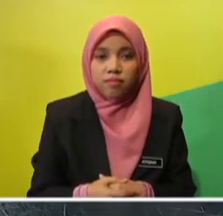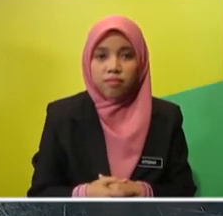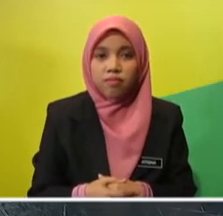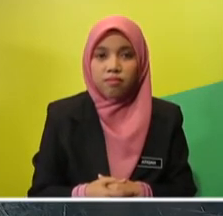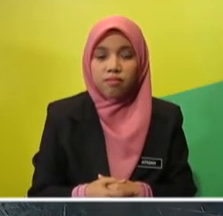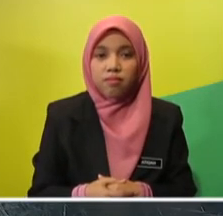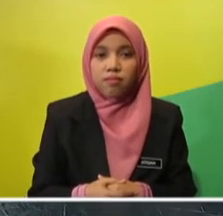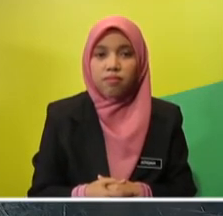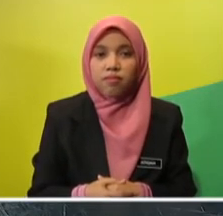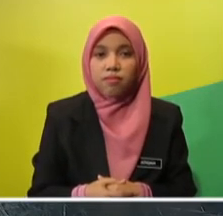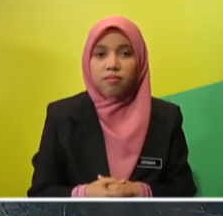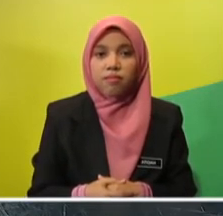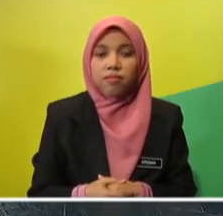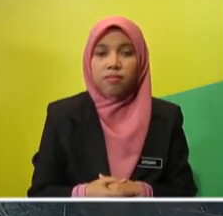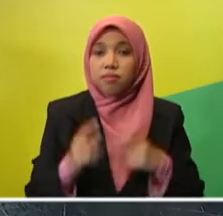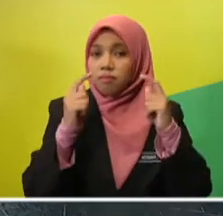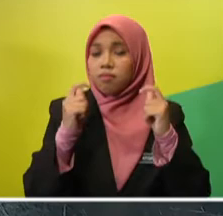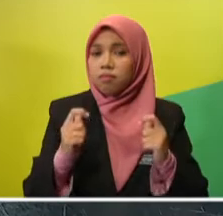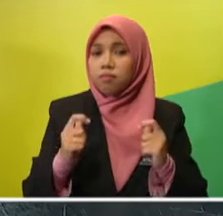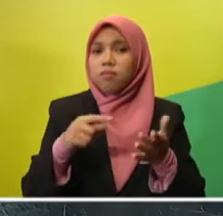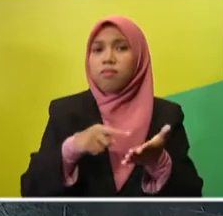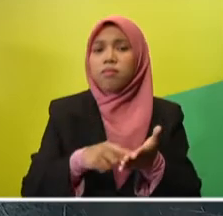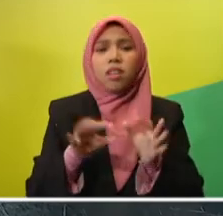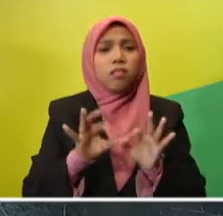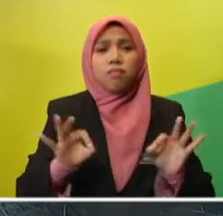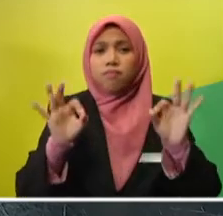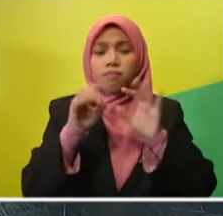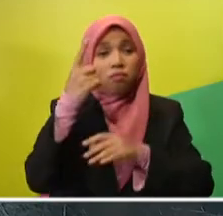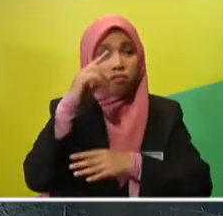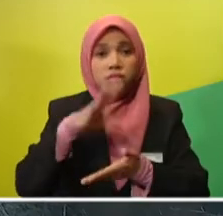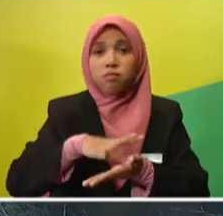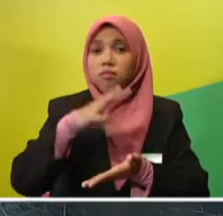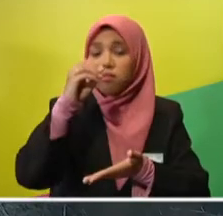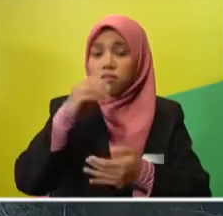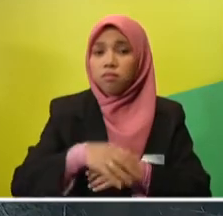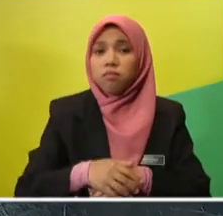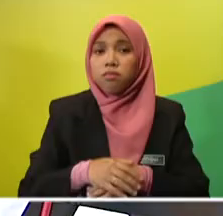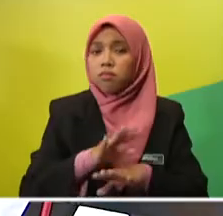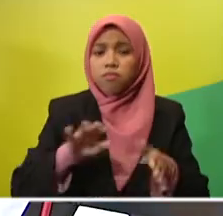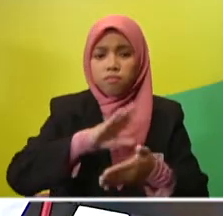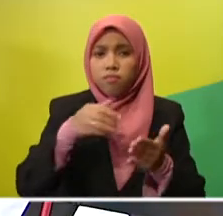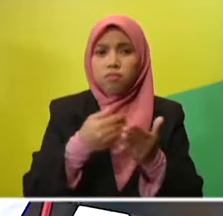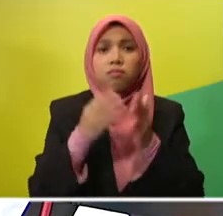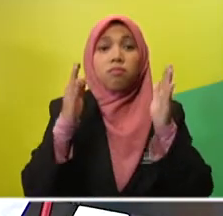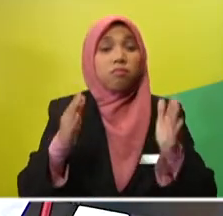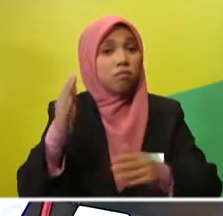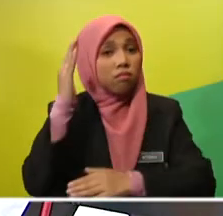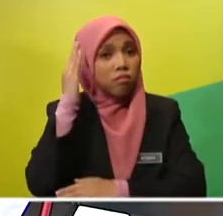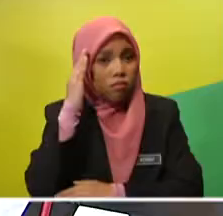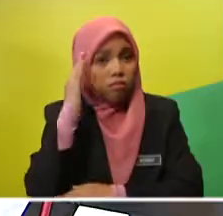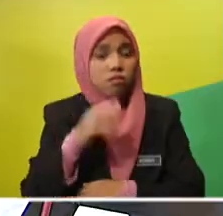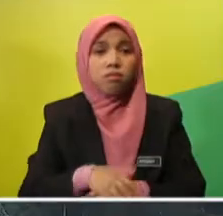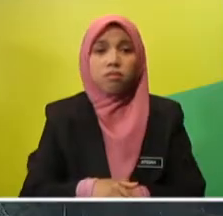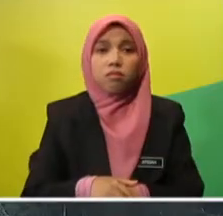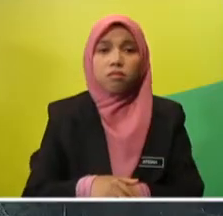lorong sempit. Ya, okey. Teknik-teknik penting untuk kita belajar sebenarnya kan, tak ramai yang tahu. Betul, cikgu. Kita tak boleh tarik saja. Ya, sebab